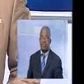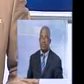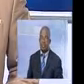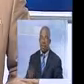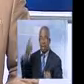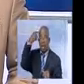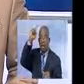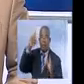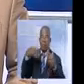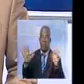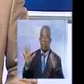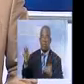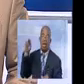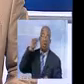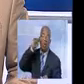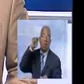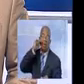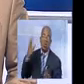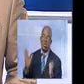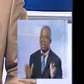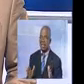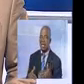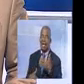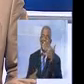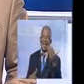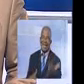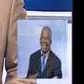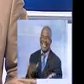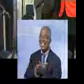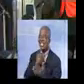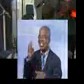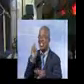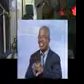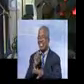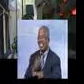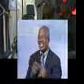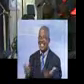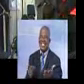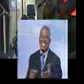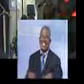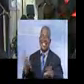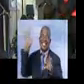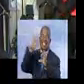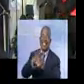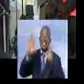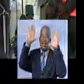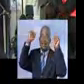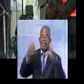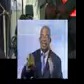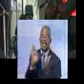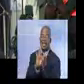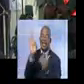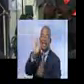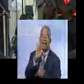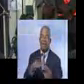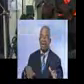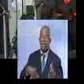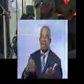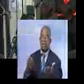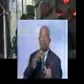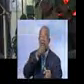Pour terminer au Nigeria, la course à la présidentielle de février 2015 se précise. Le président sortant